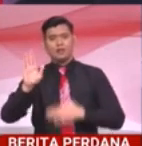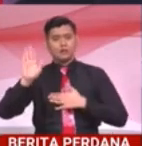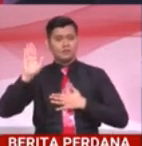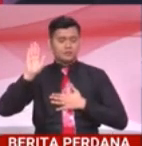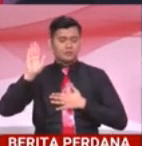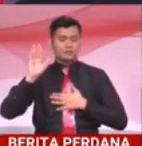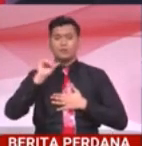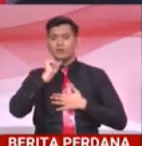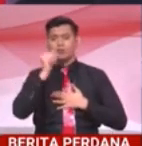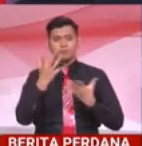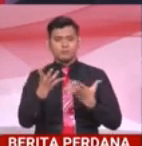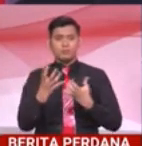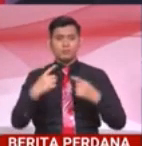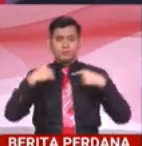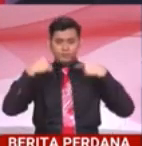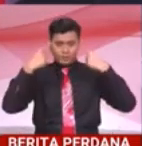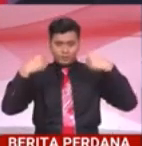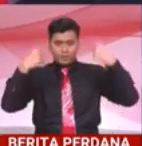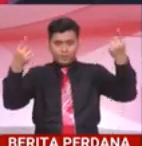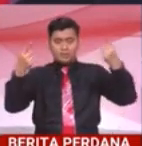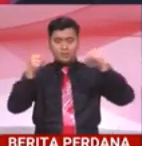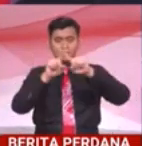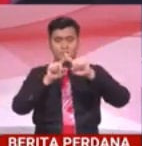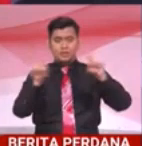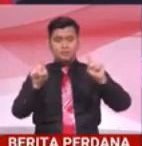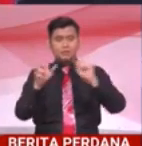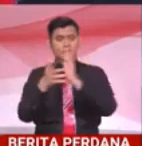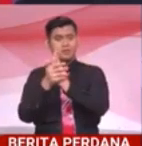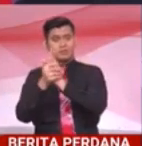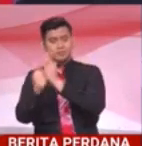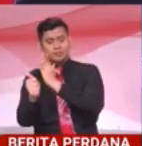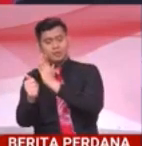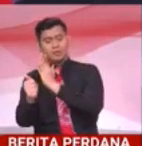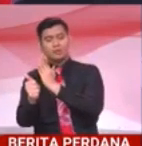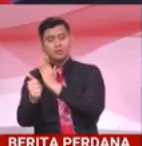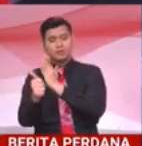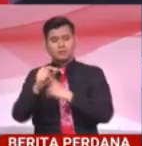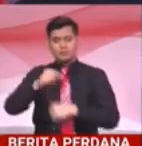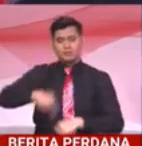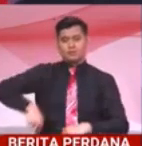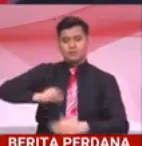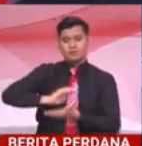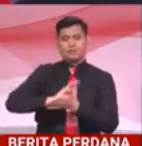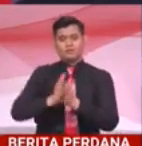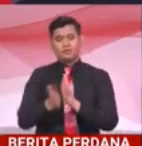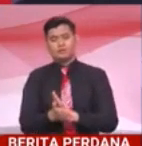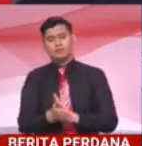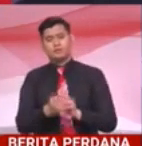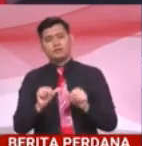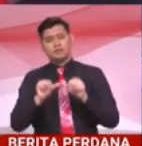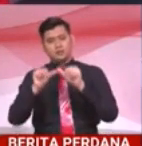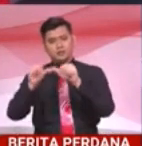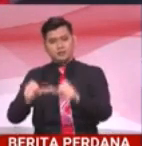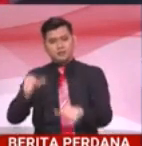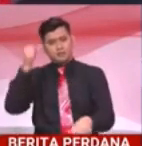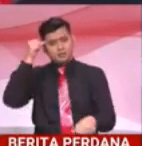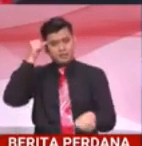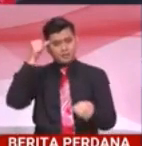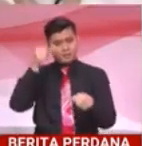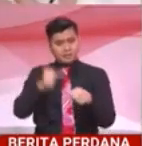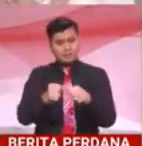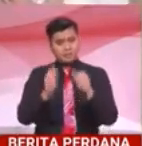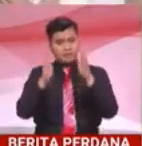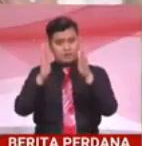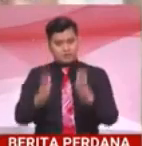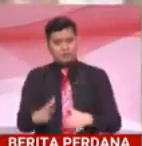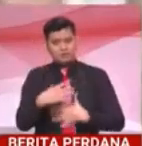menjadi keutamaannya beliau suaminya yakin bakat berkualiti yang menjadikan seseorang artis kekal diingat tipe Minaj Hai